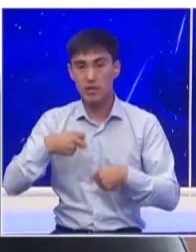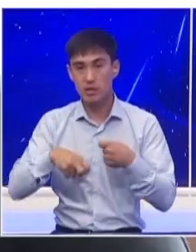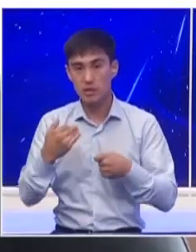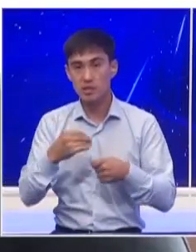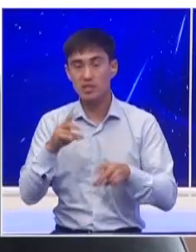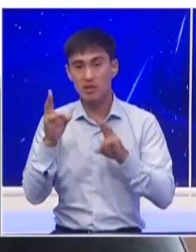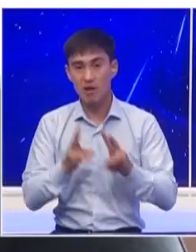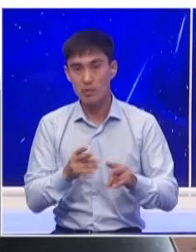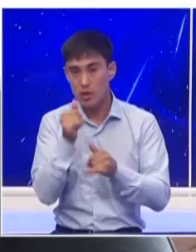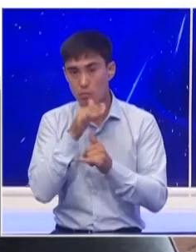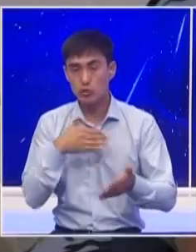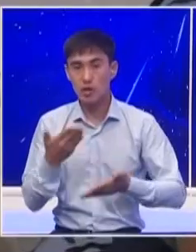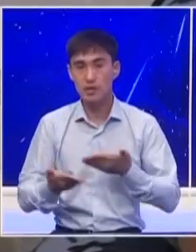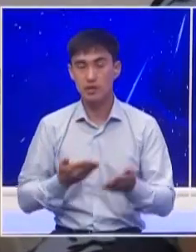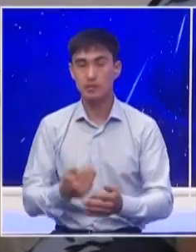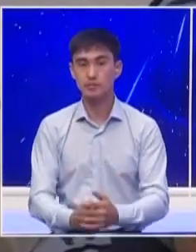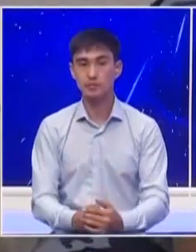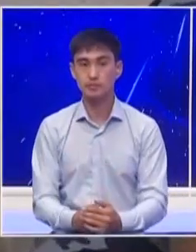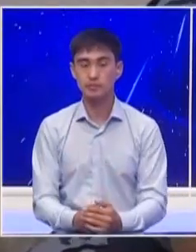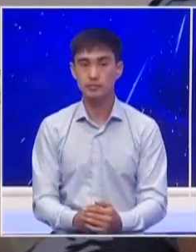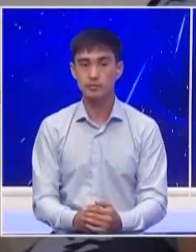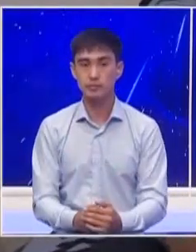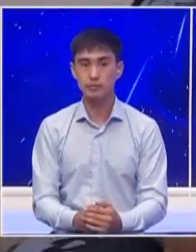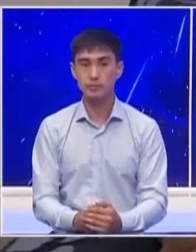из-за травмы не может ходить.